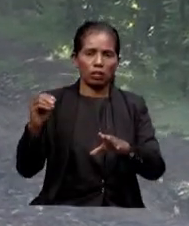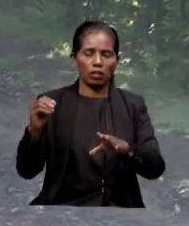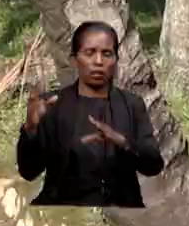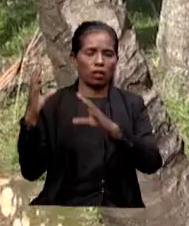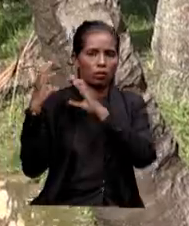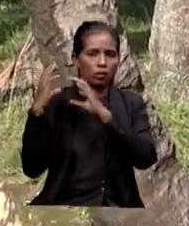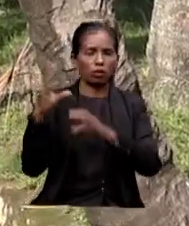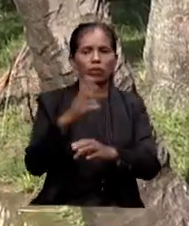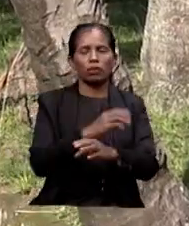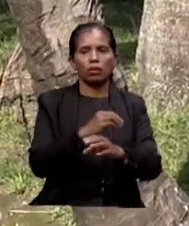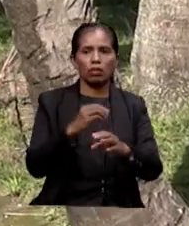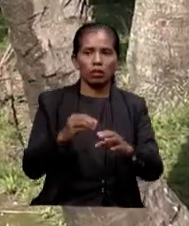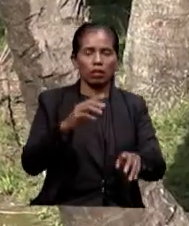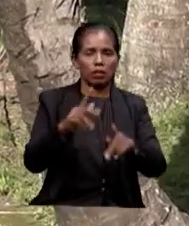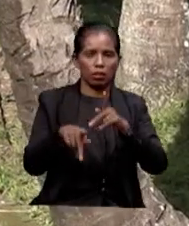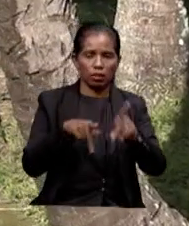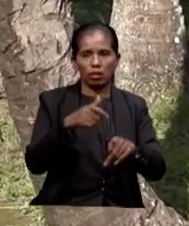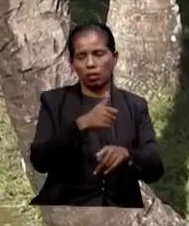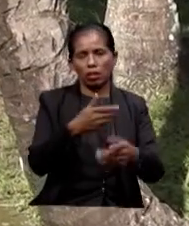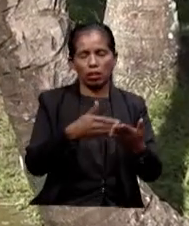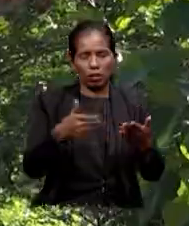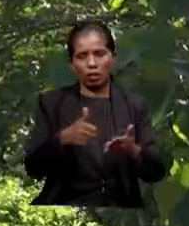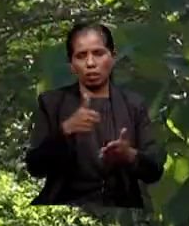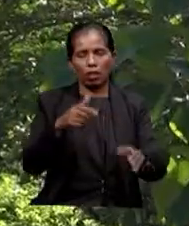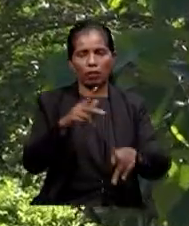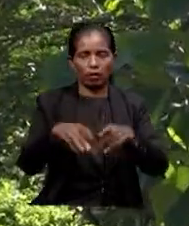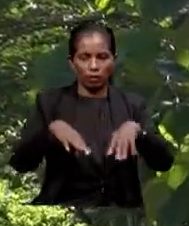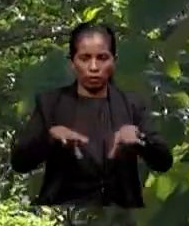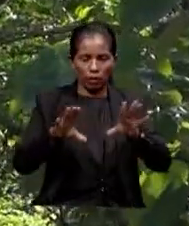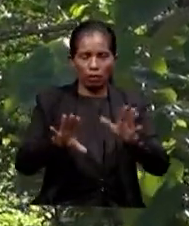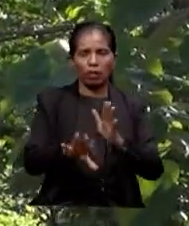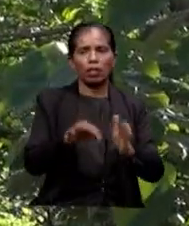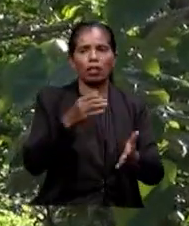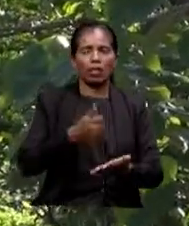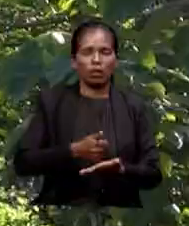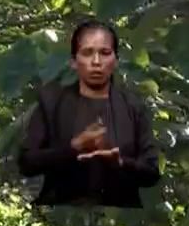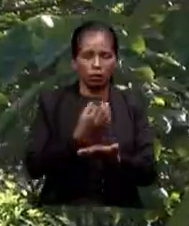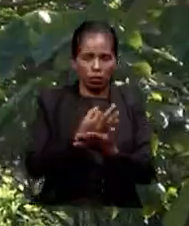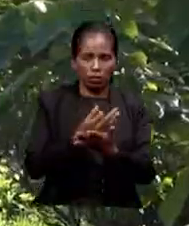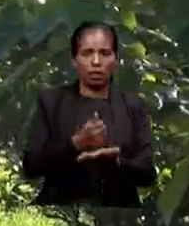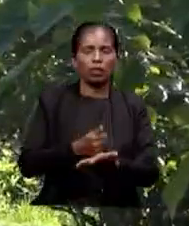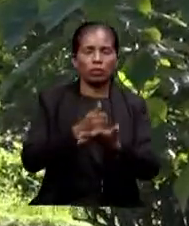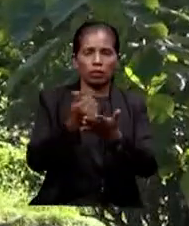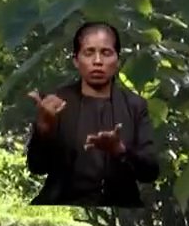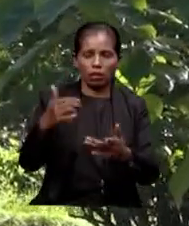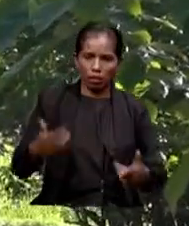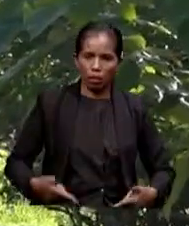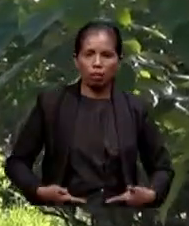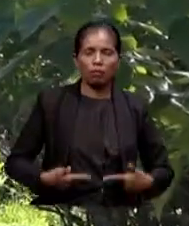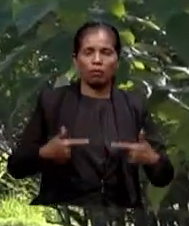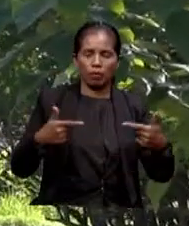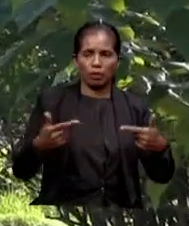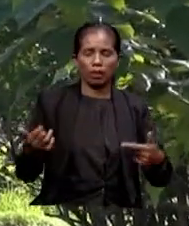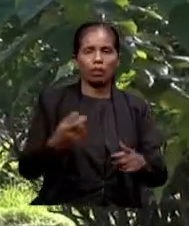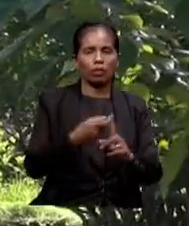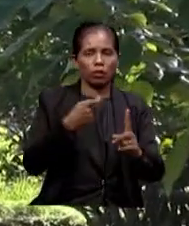produksi seluk nebe komunidade ne bele faan no hetan rendement bele sustain sir ne moris ililum sir bele lihusi produksi